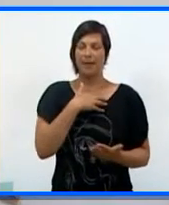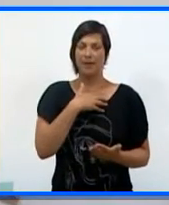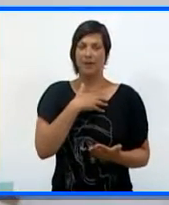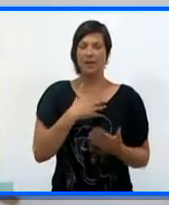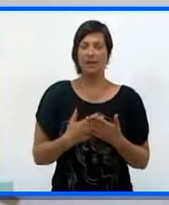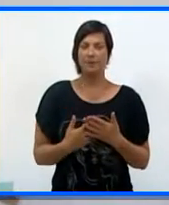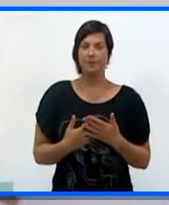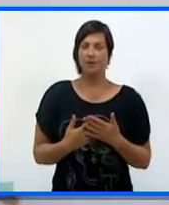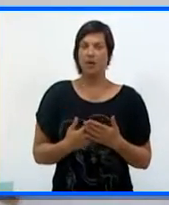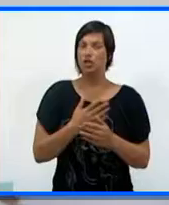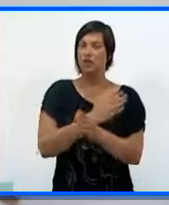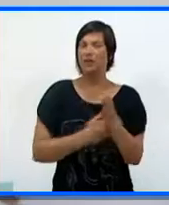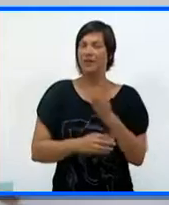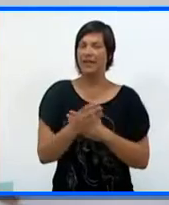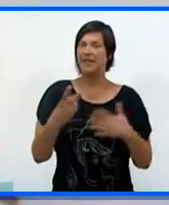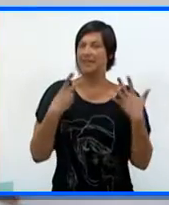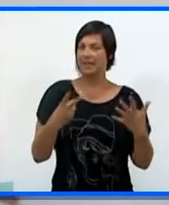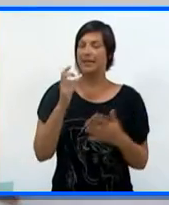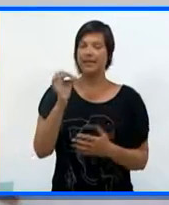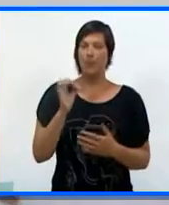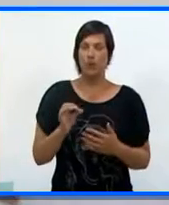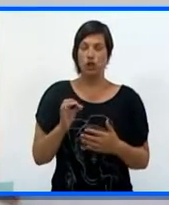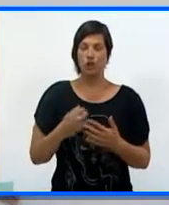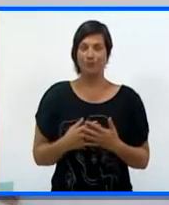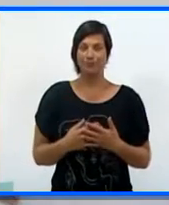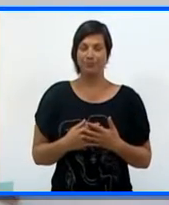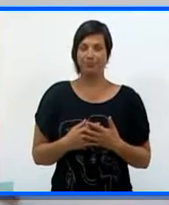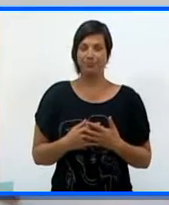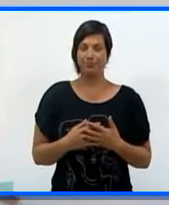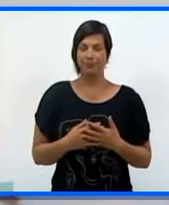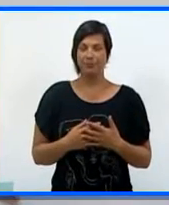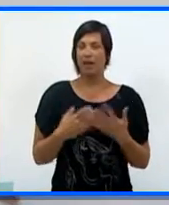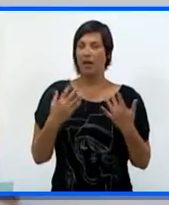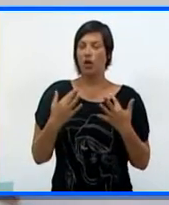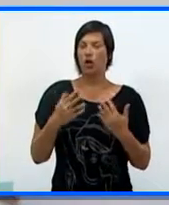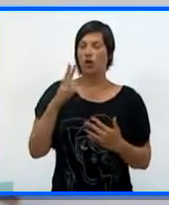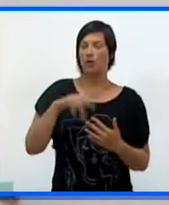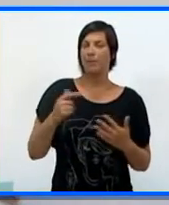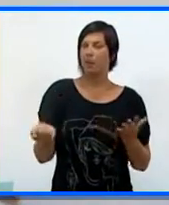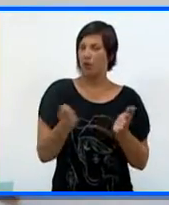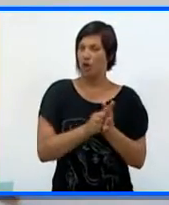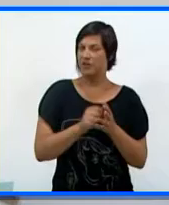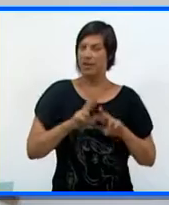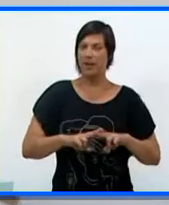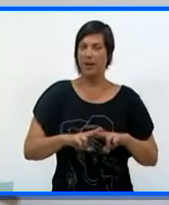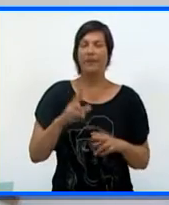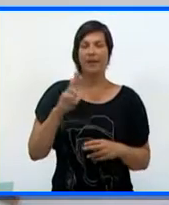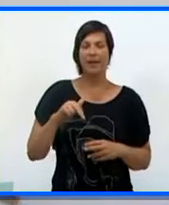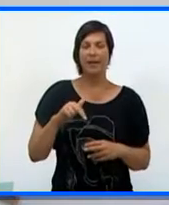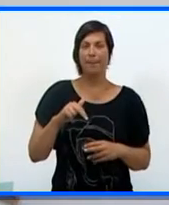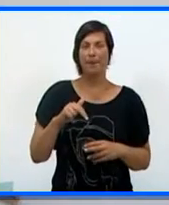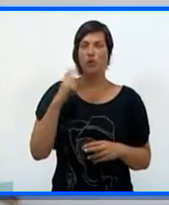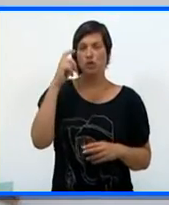Hrvatska i oni su invalidi 70%. Znate. I koliko imaju novčana prava?